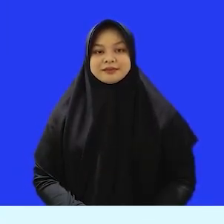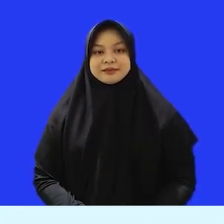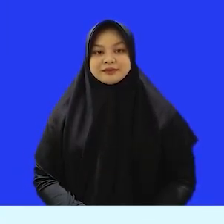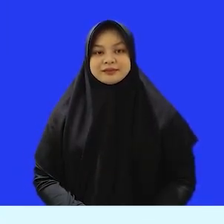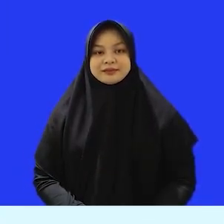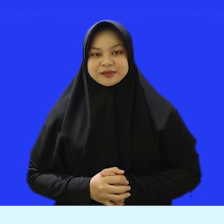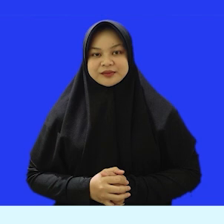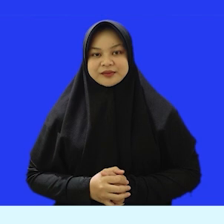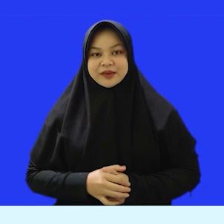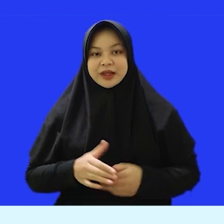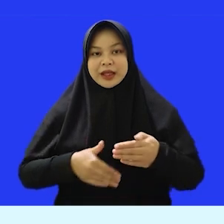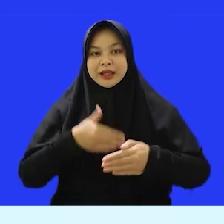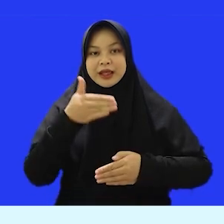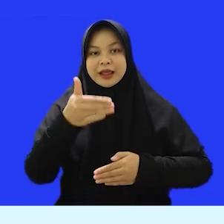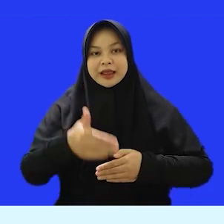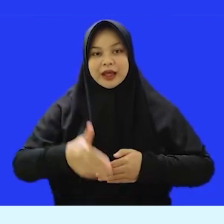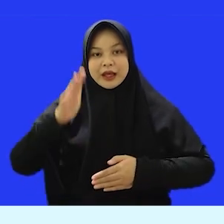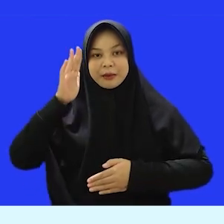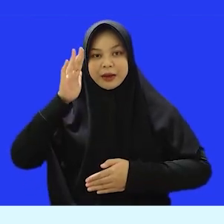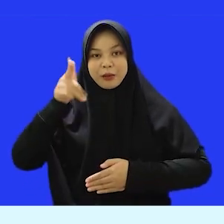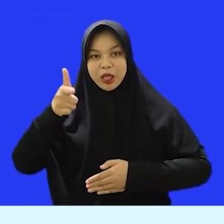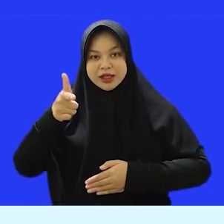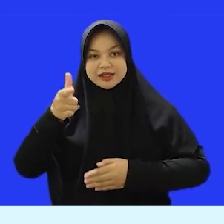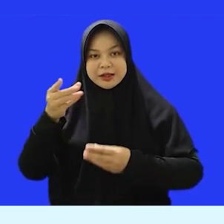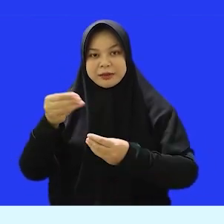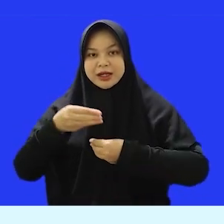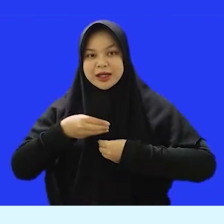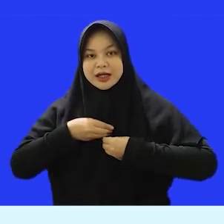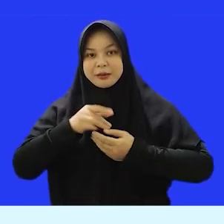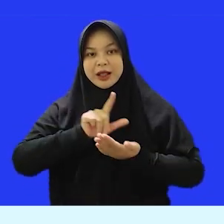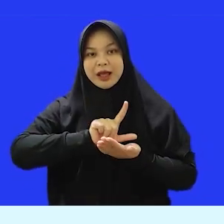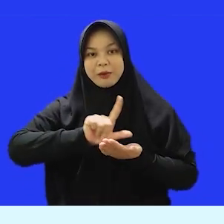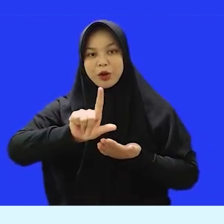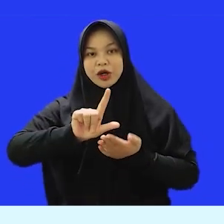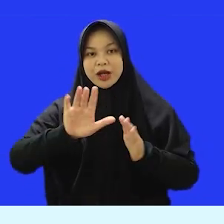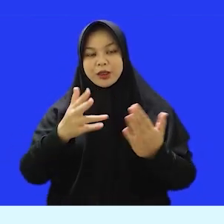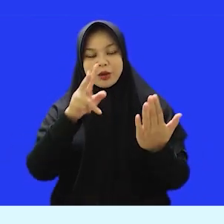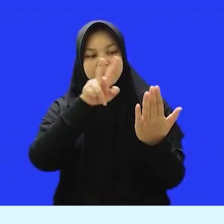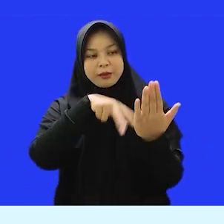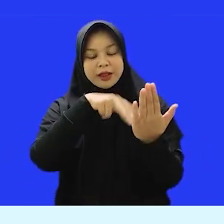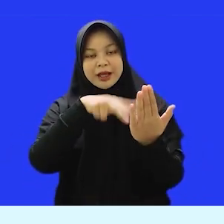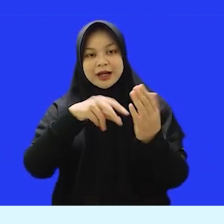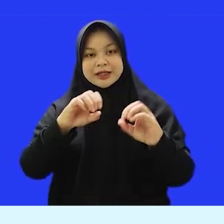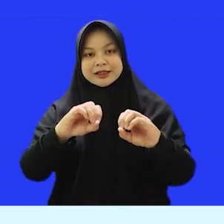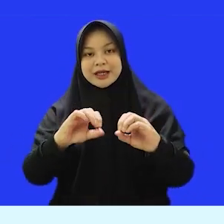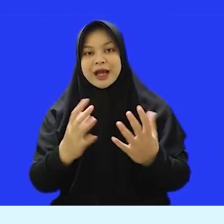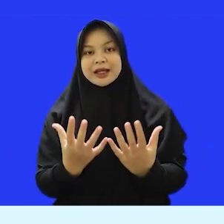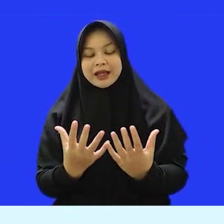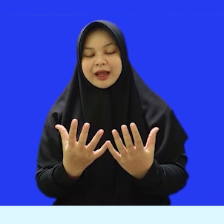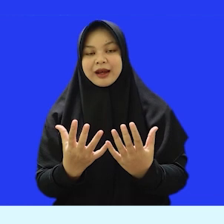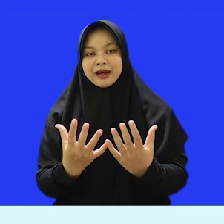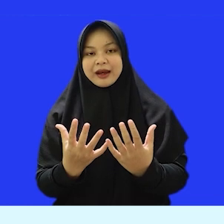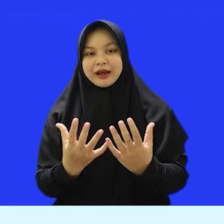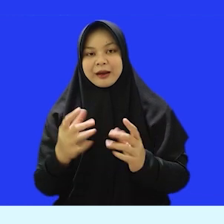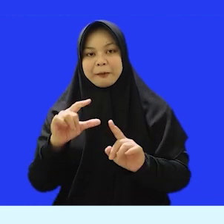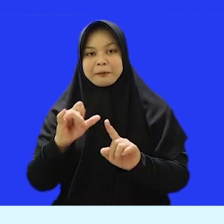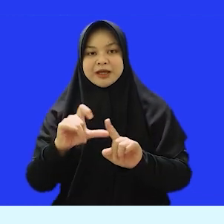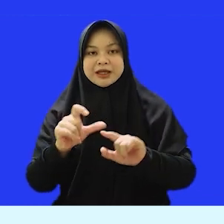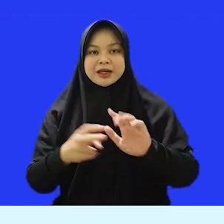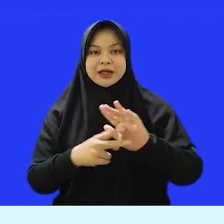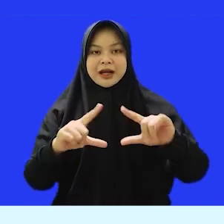Kepolisian. Di tahapan kepolisian ini, menerima laporan atau melihat kejadian pidana secara